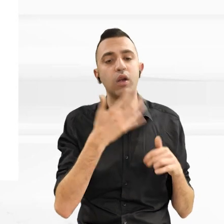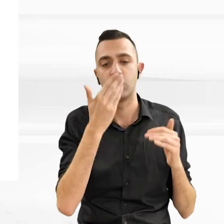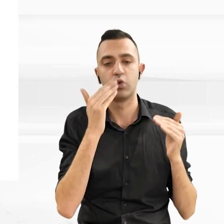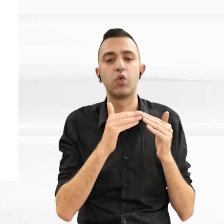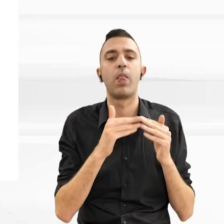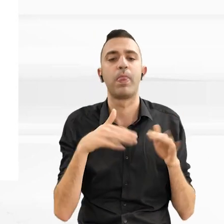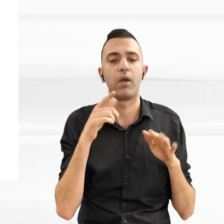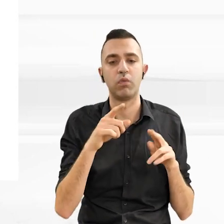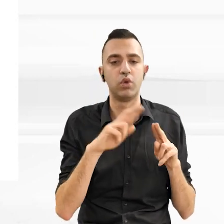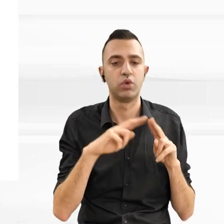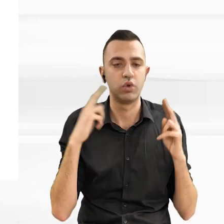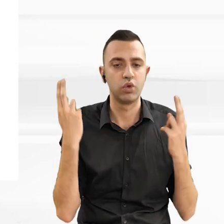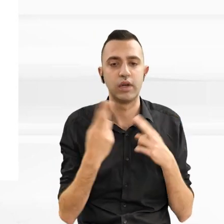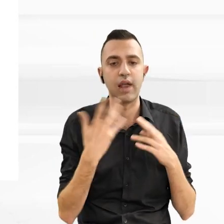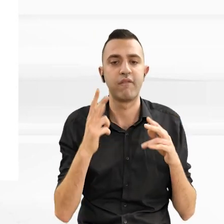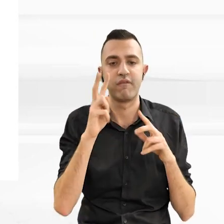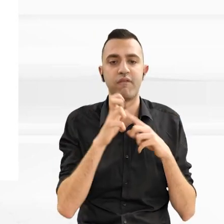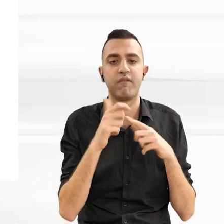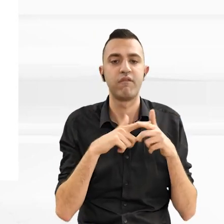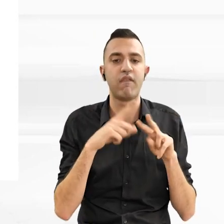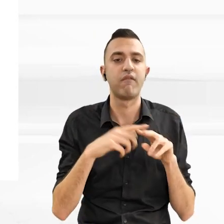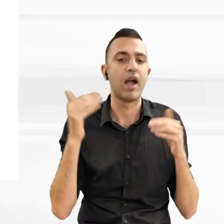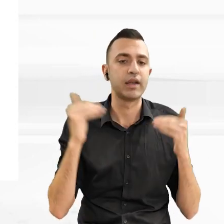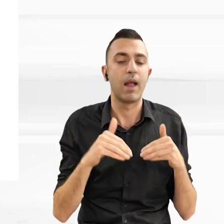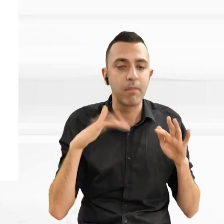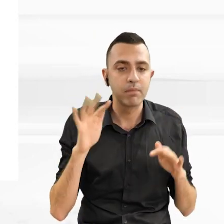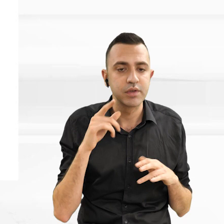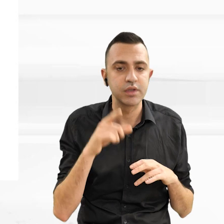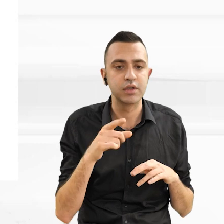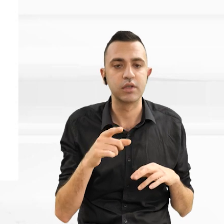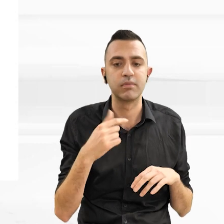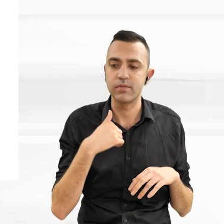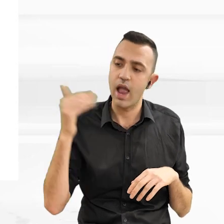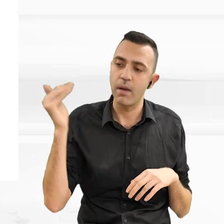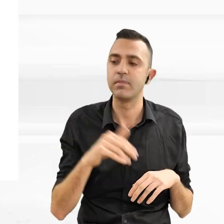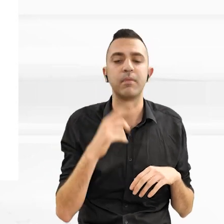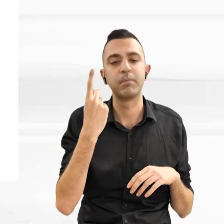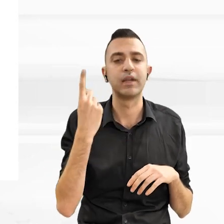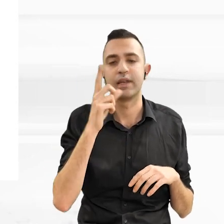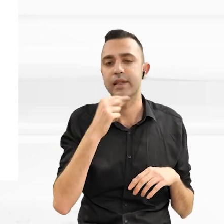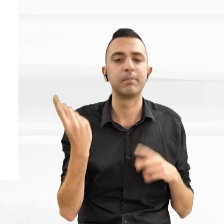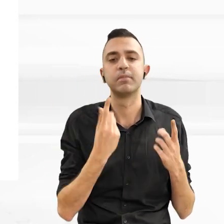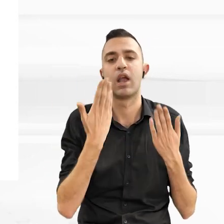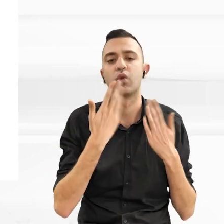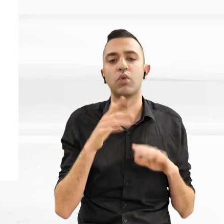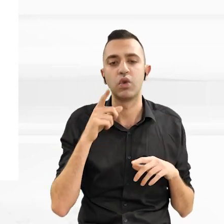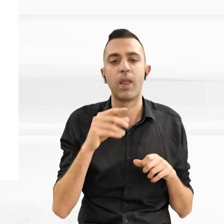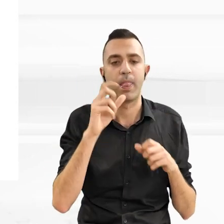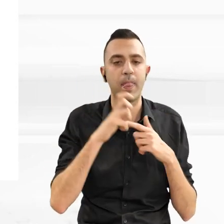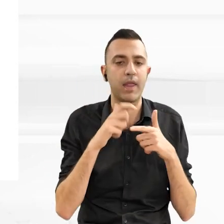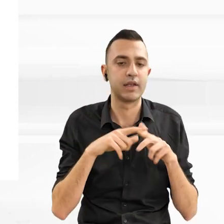bu dünyaya sanki Vefa gelmemiş gelmişse de bir kimse de kalmamış Kim var ki dostumdan Cefa